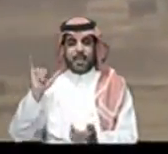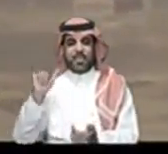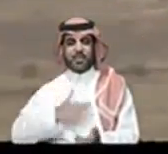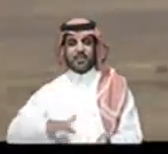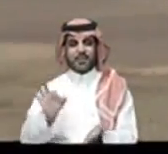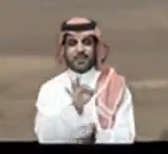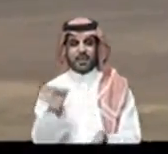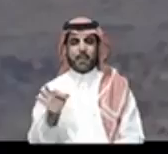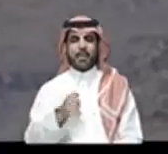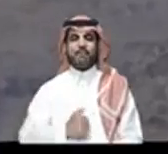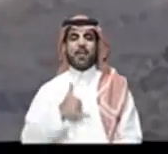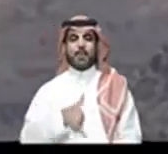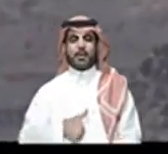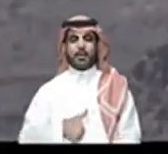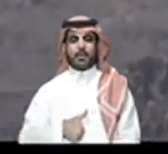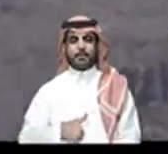شوف